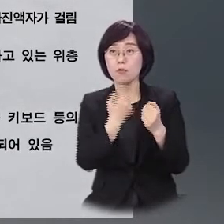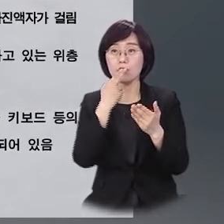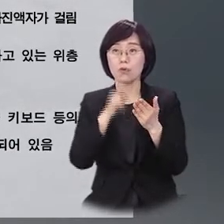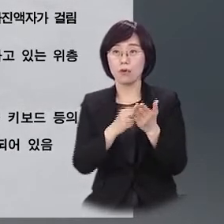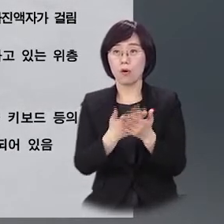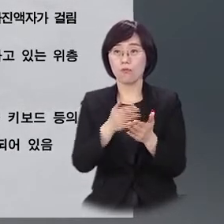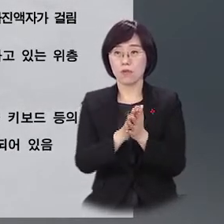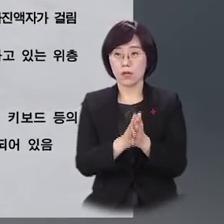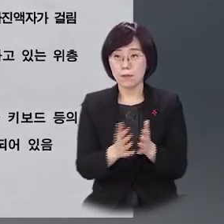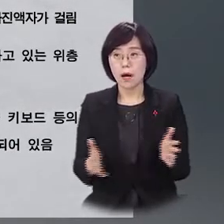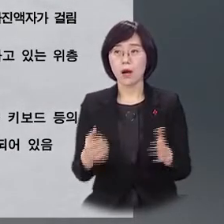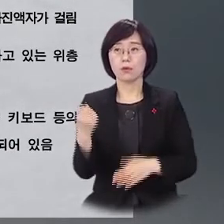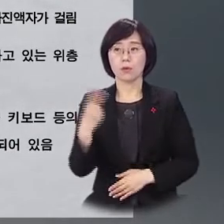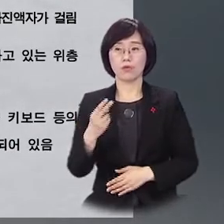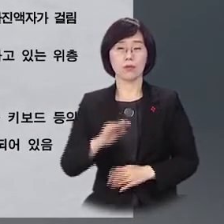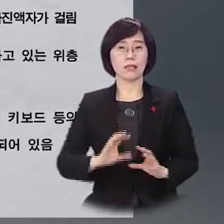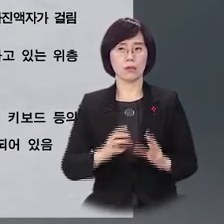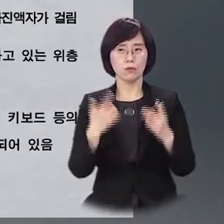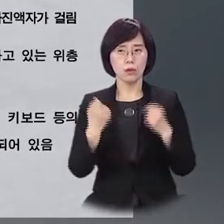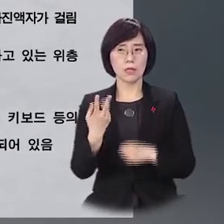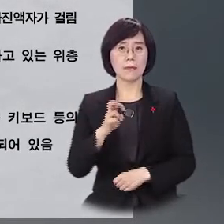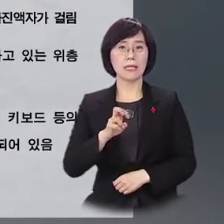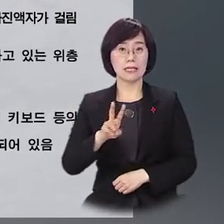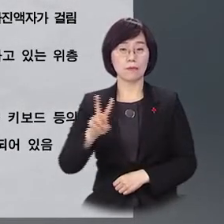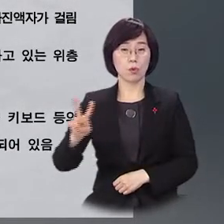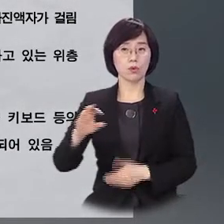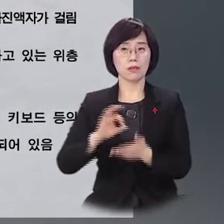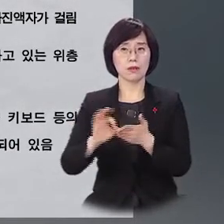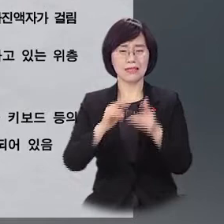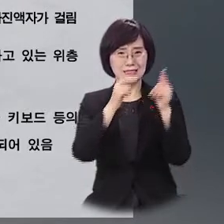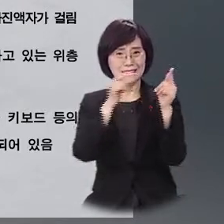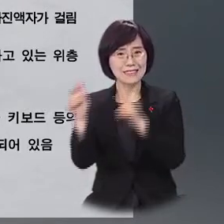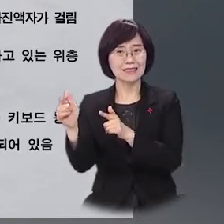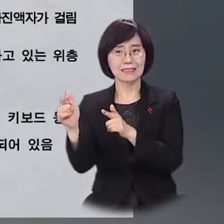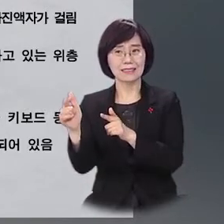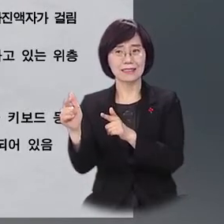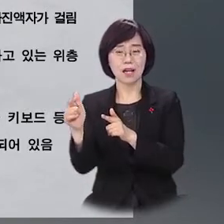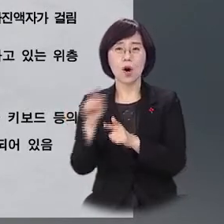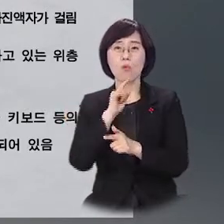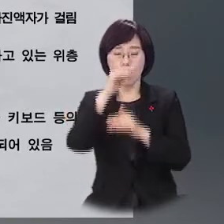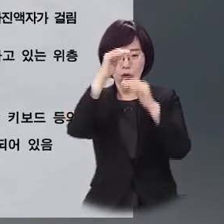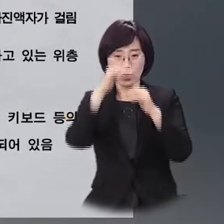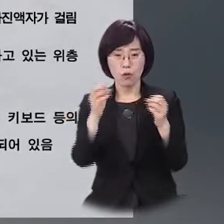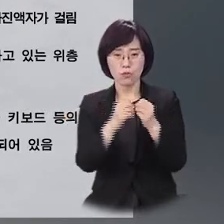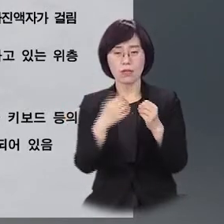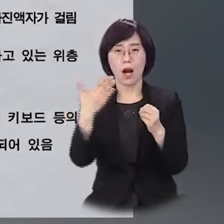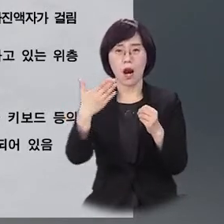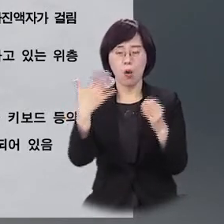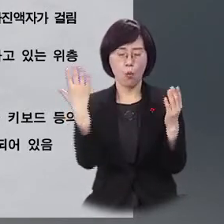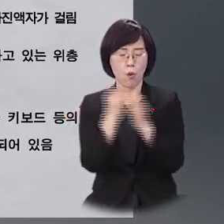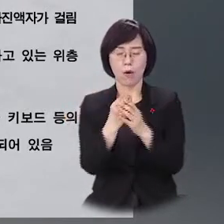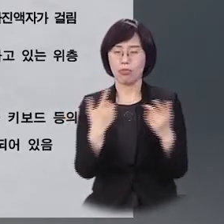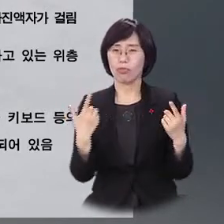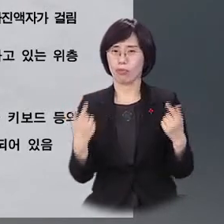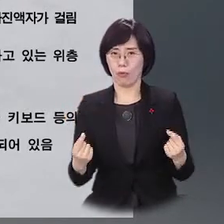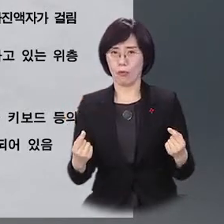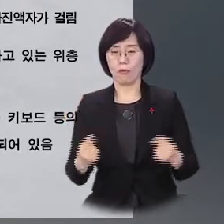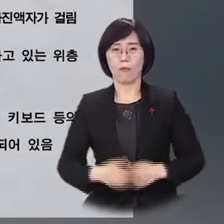건물을 리모델링했다, 우리나라처럼 220볼트를 쓴다 등으로 보고서 9개 문장이 완전히